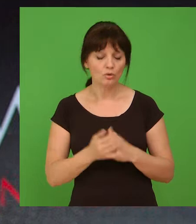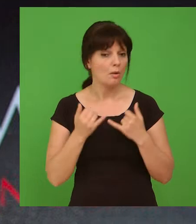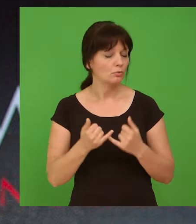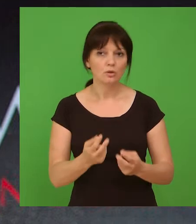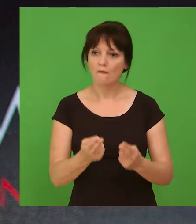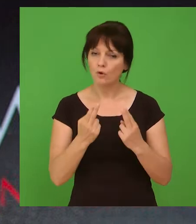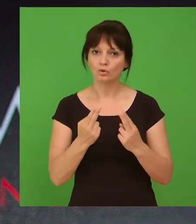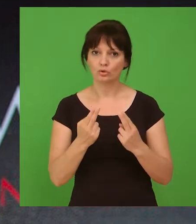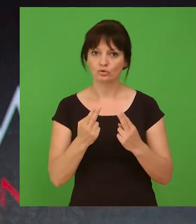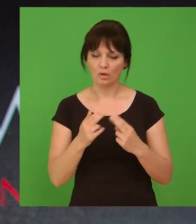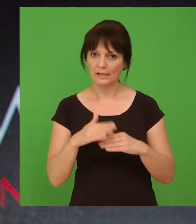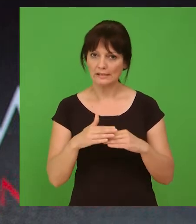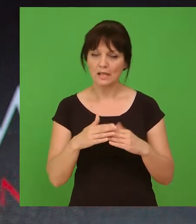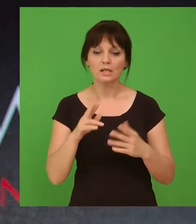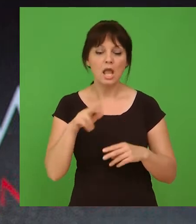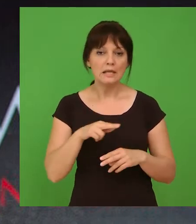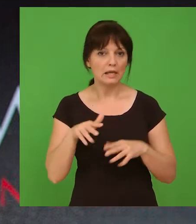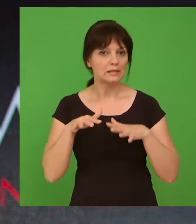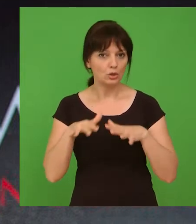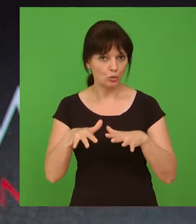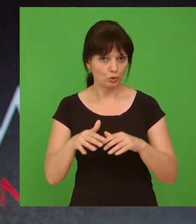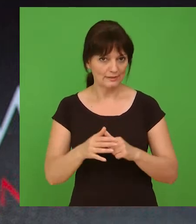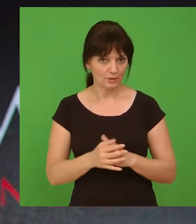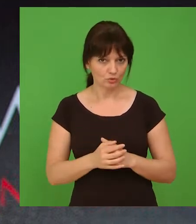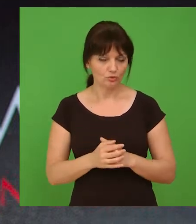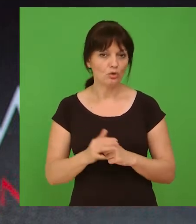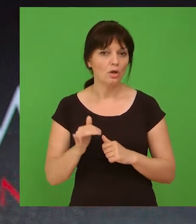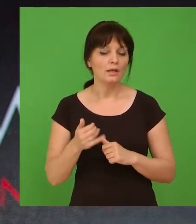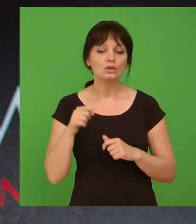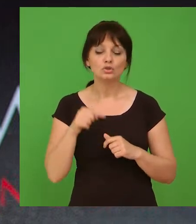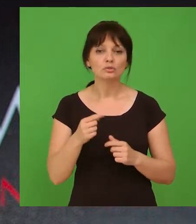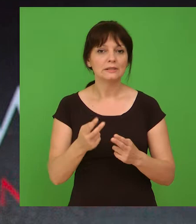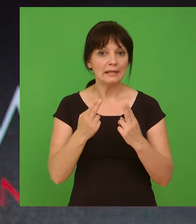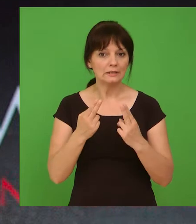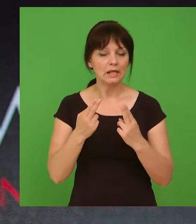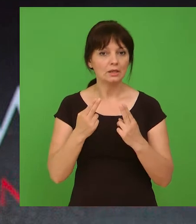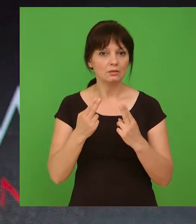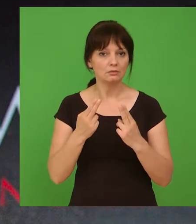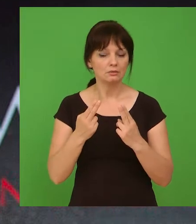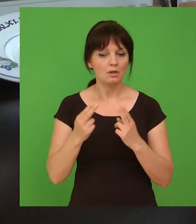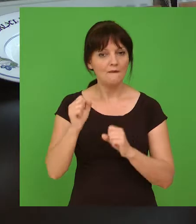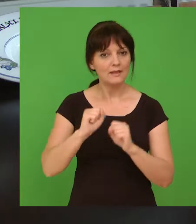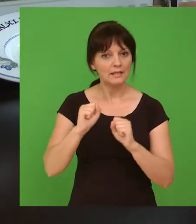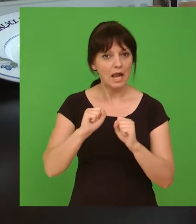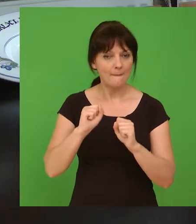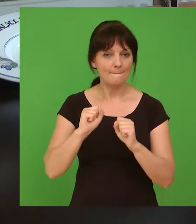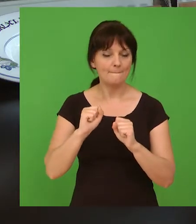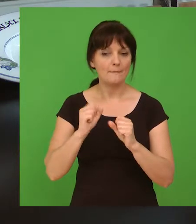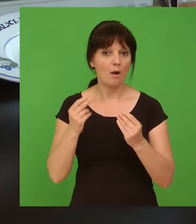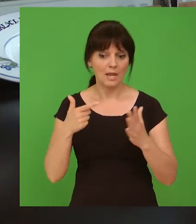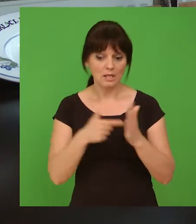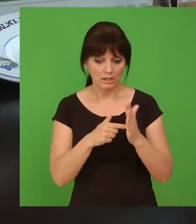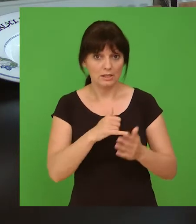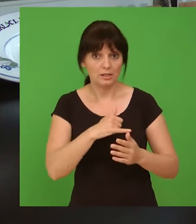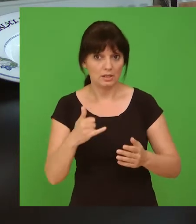prioritásként kezelik a keresztény üldözést és azokat az értékeknek a védelmét, ami 2000